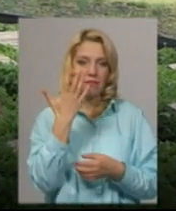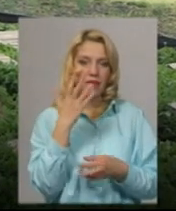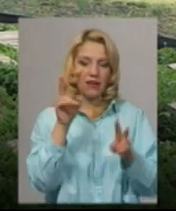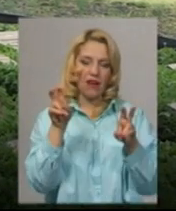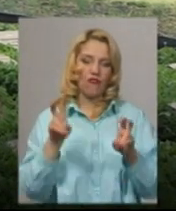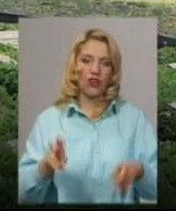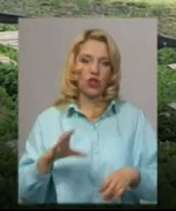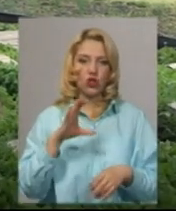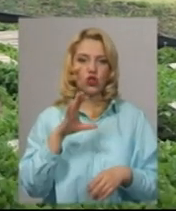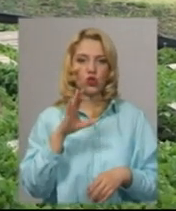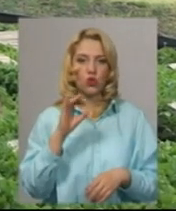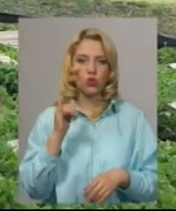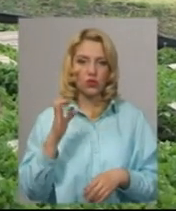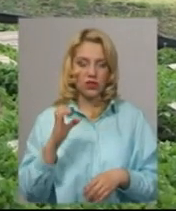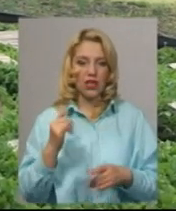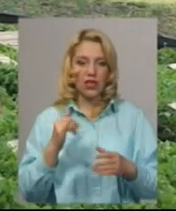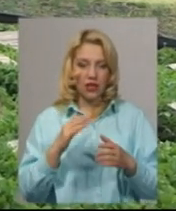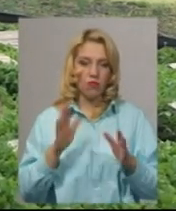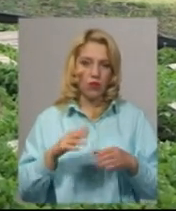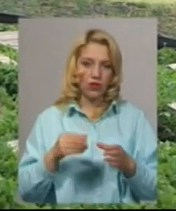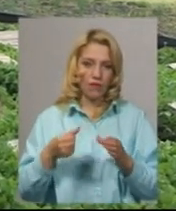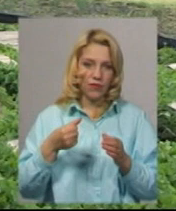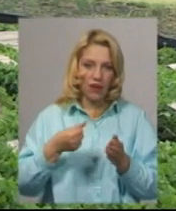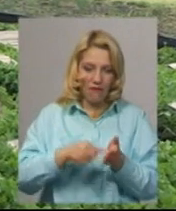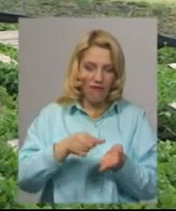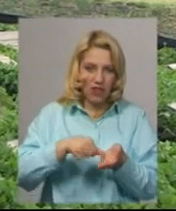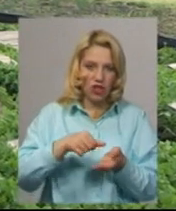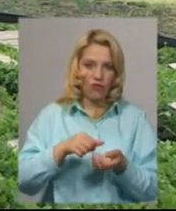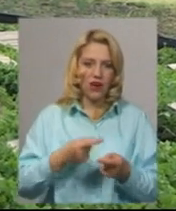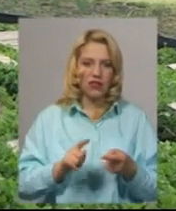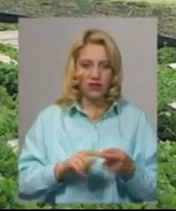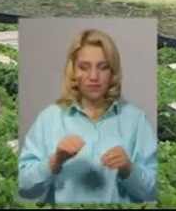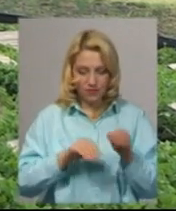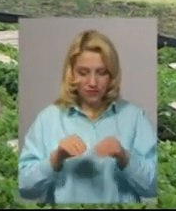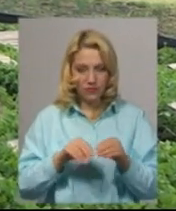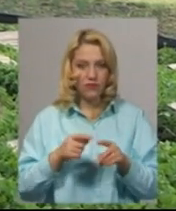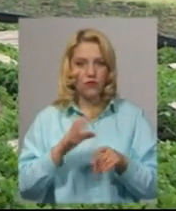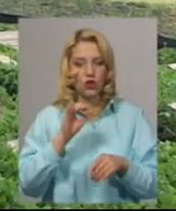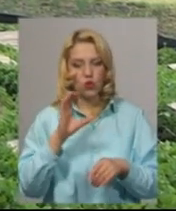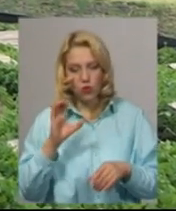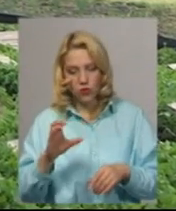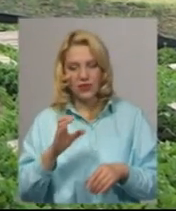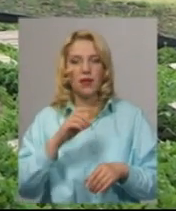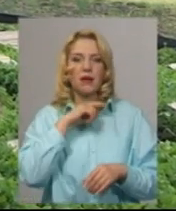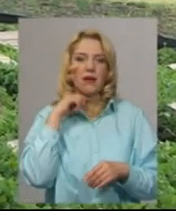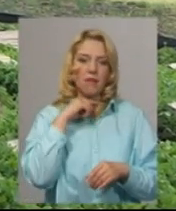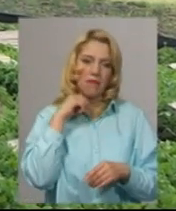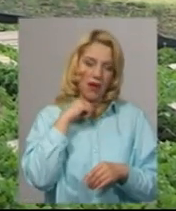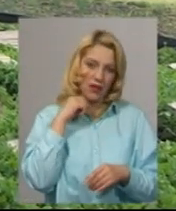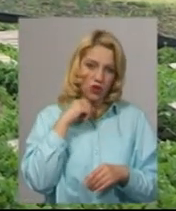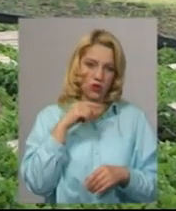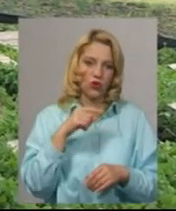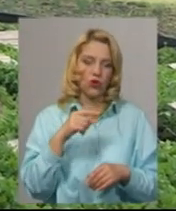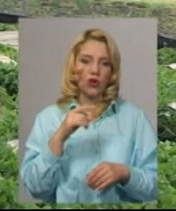і йде процес фарширування, тобто ложиться трошечки соусу, м'ясо равлика і знову це закривається